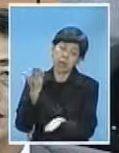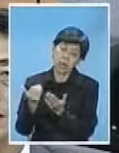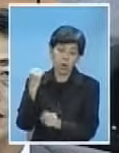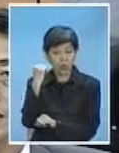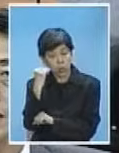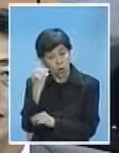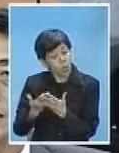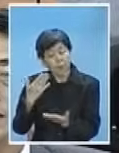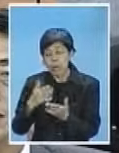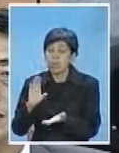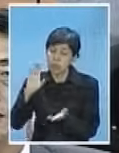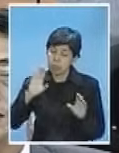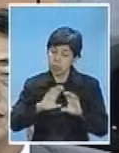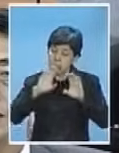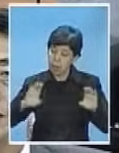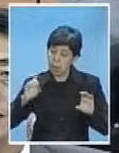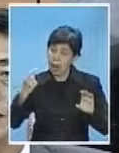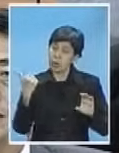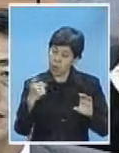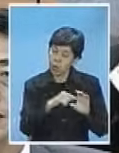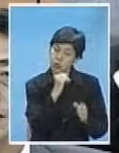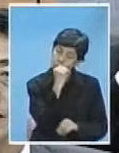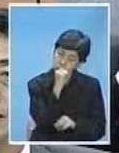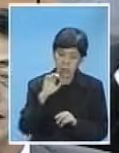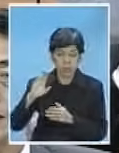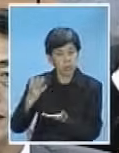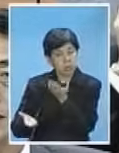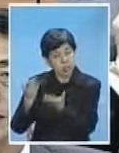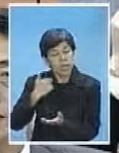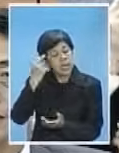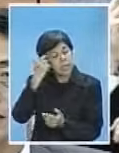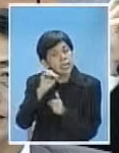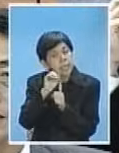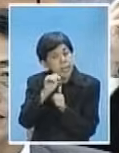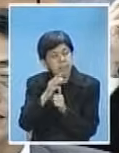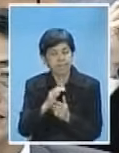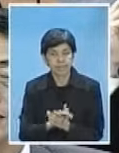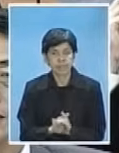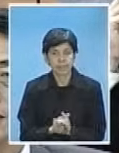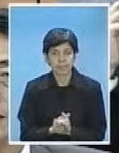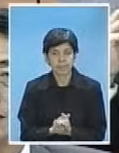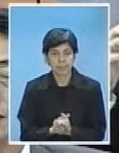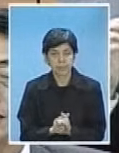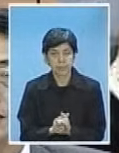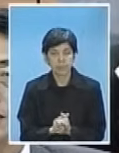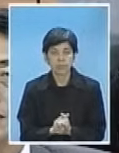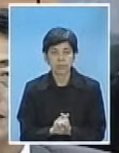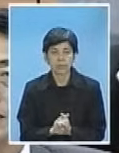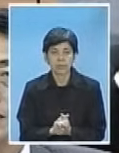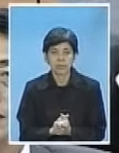นหรือรวยอันนี้ก็จะเป็นประโยชน์ด้วยกันทั้งสองฝ่ายข้อเสนอความเห็นต่อท่านประธานครับท่านประธานที่เคารพ